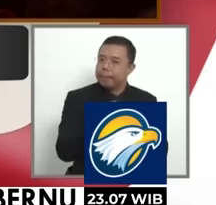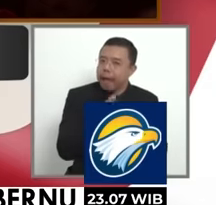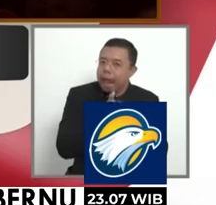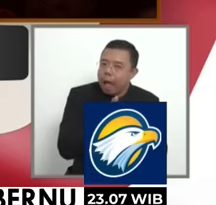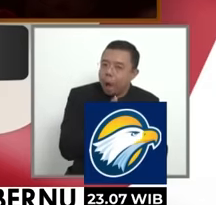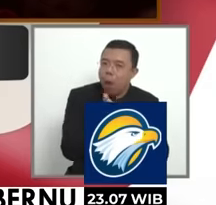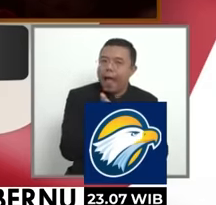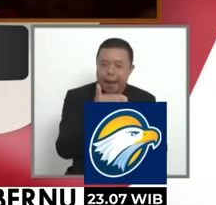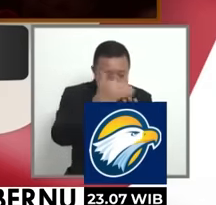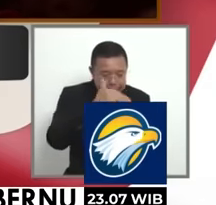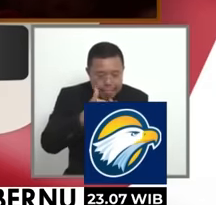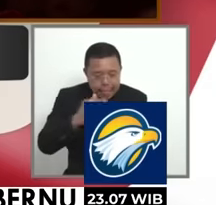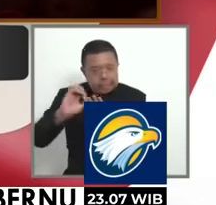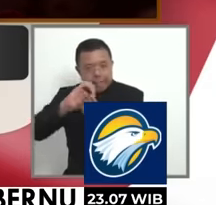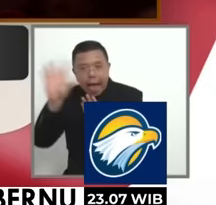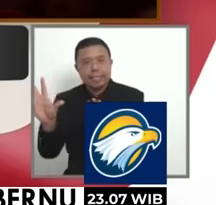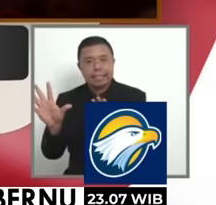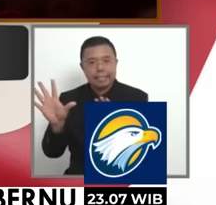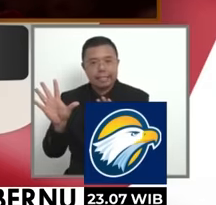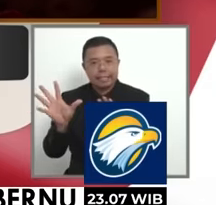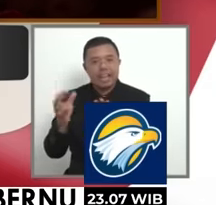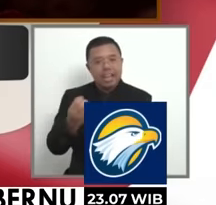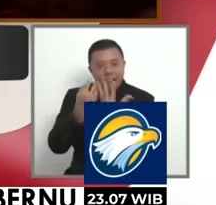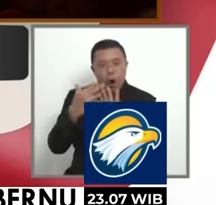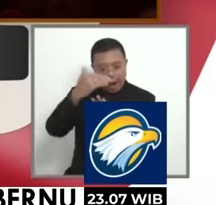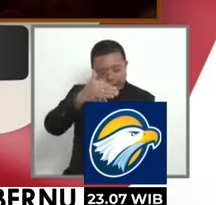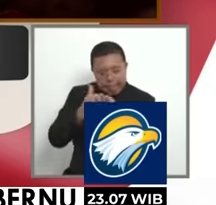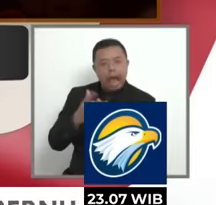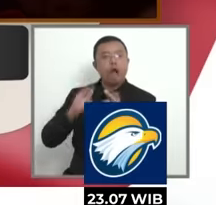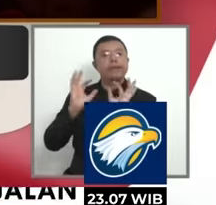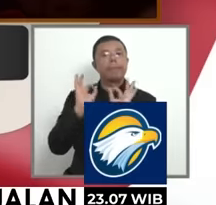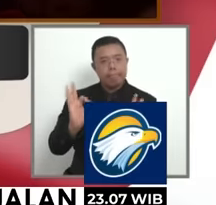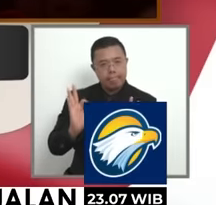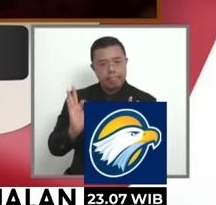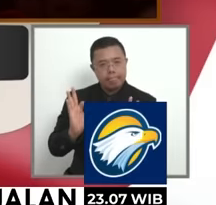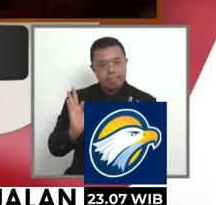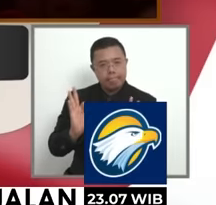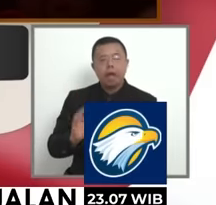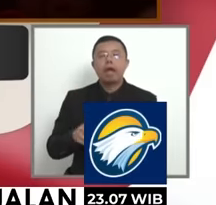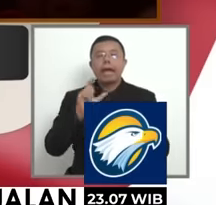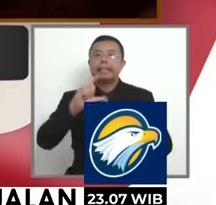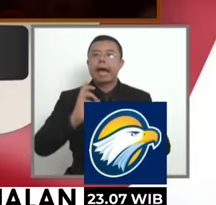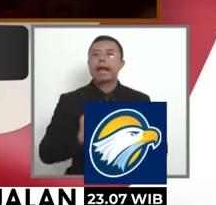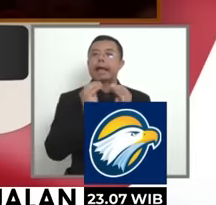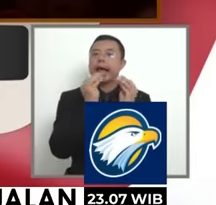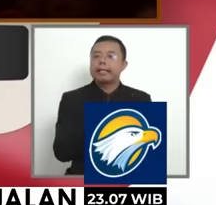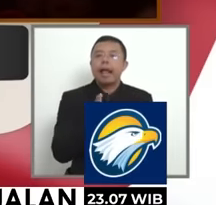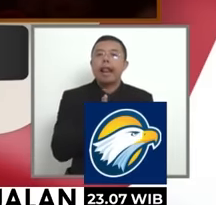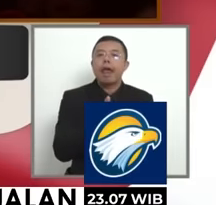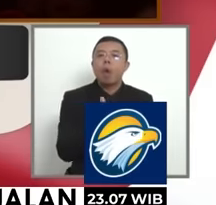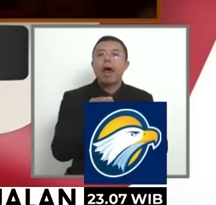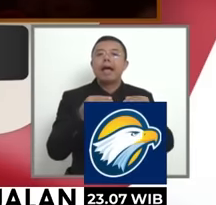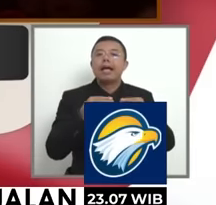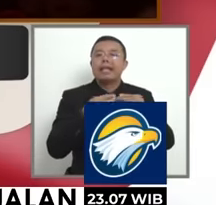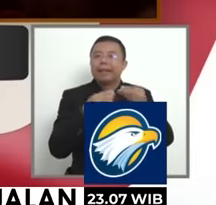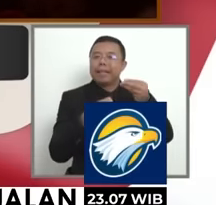melalui pendataan yang baik informasi data itu harus akurat dan mekanisme pemberiannya melalui